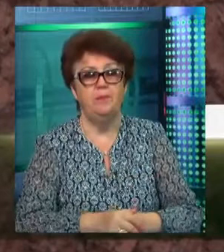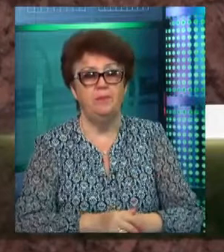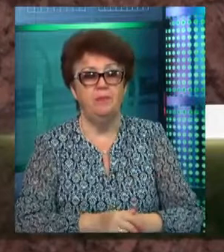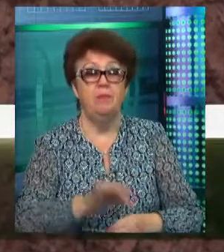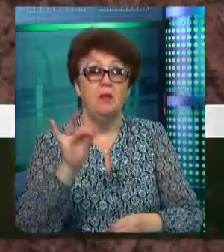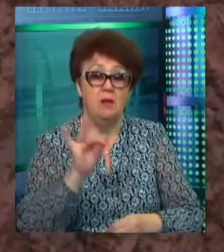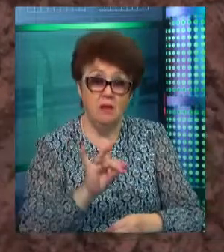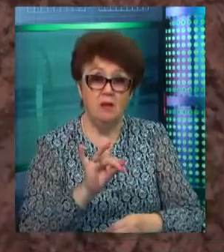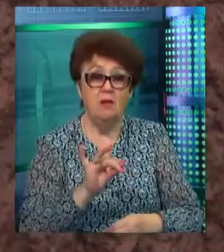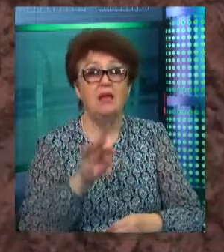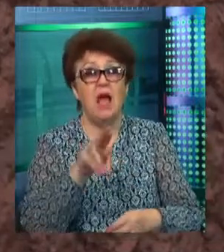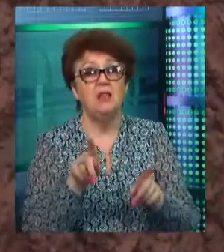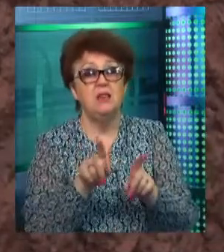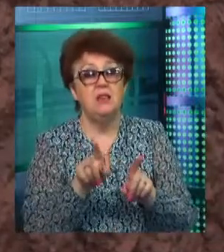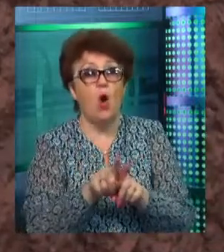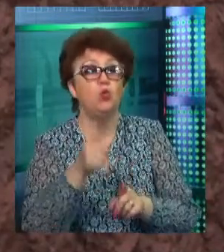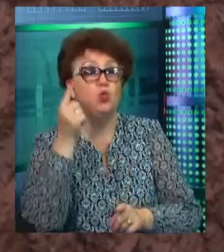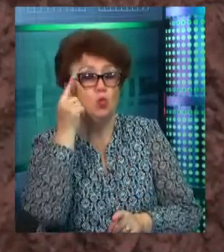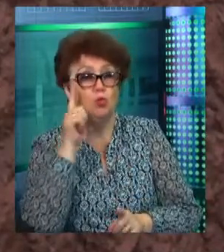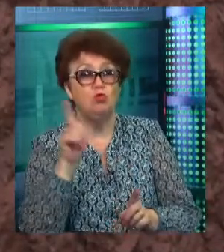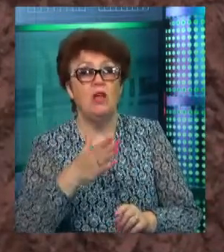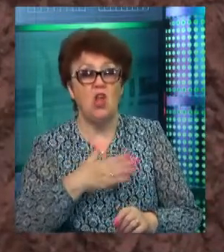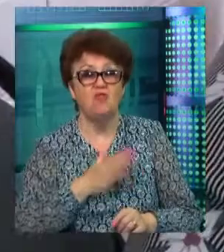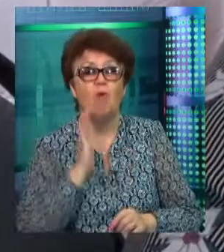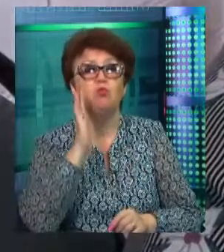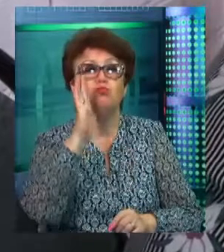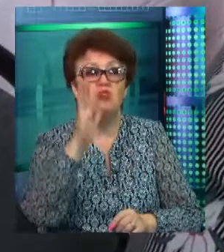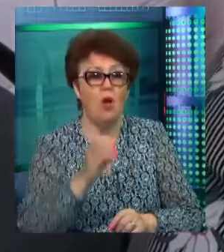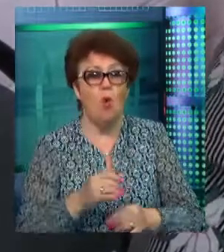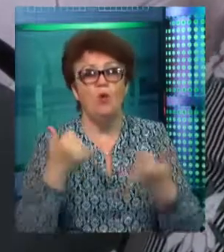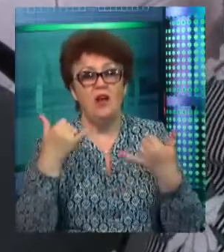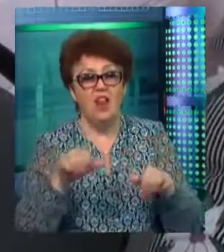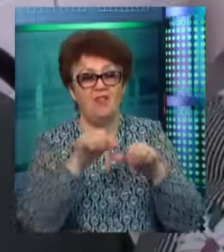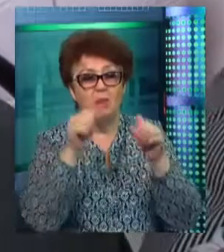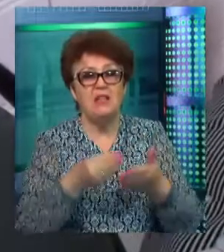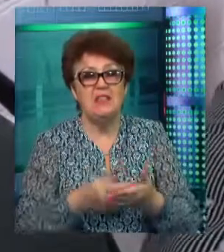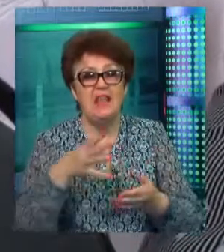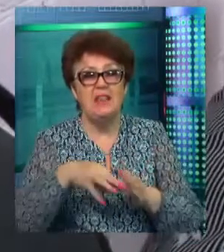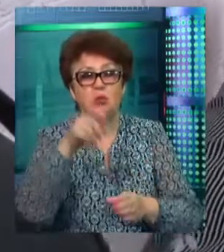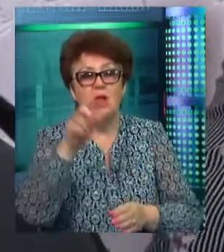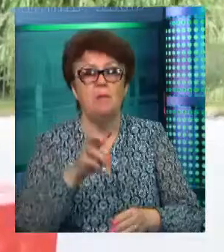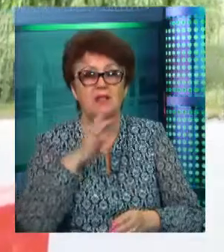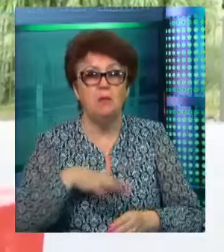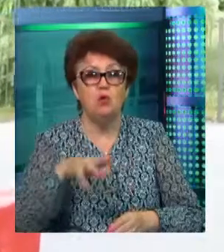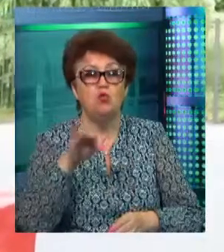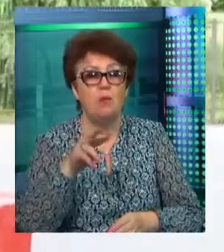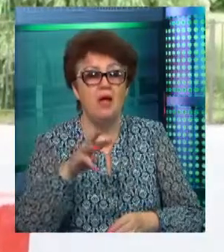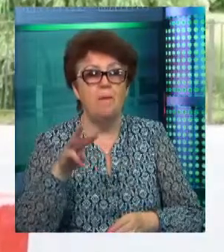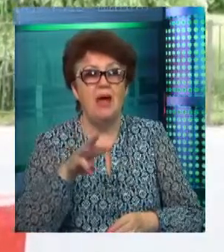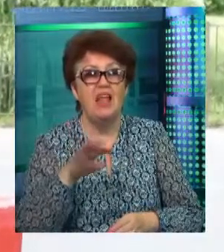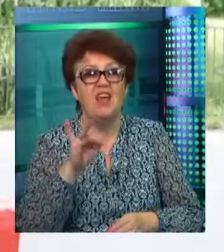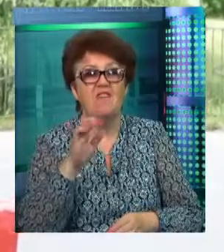и я так думаю что и нашего будущего уникальный формат оценил и депутат брянской областной думы михаил